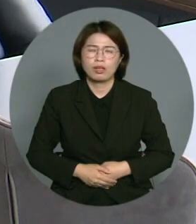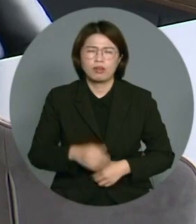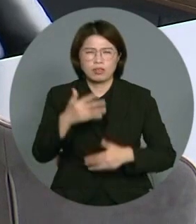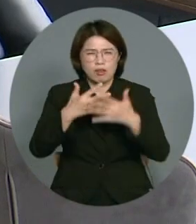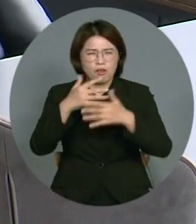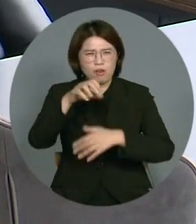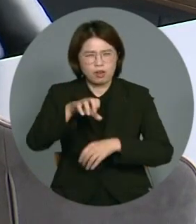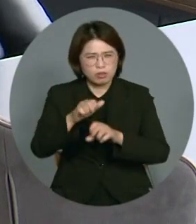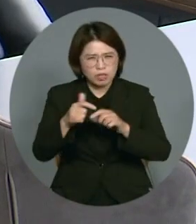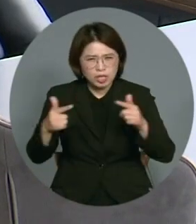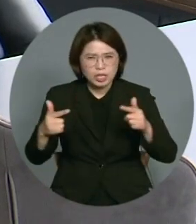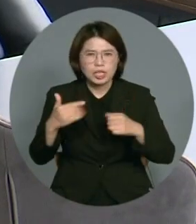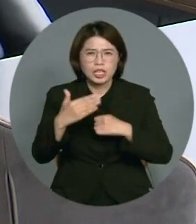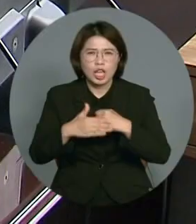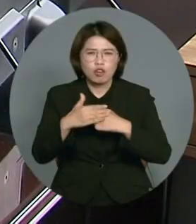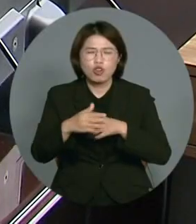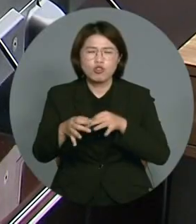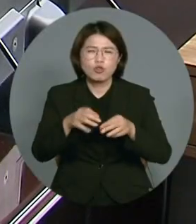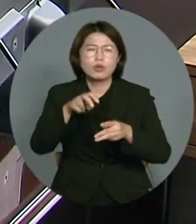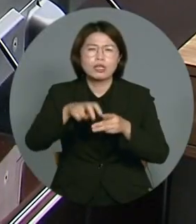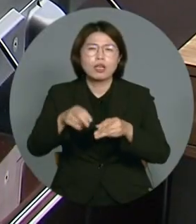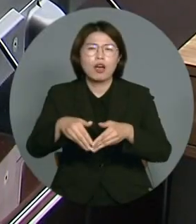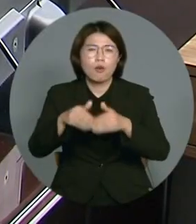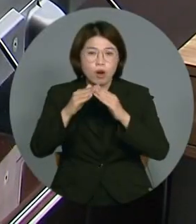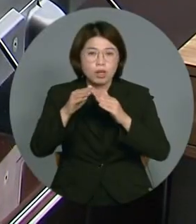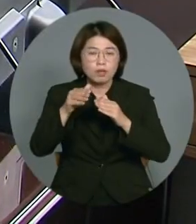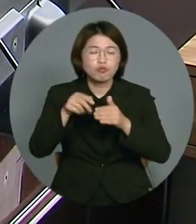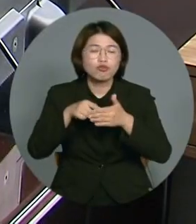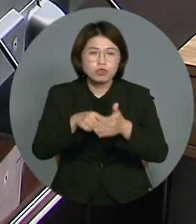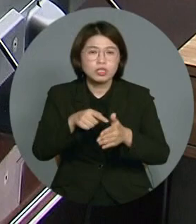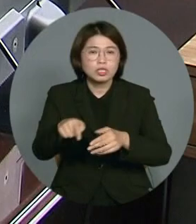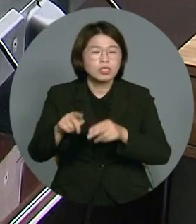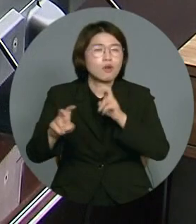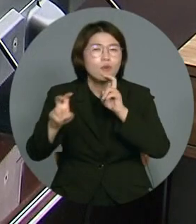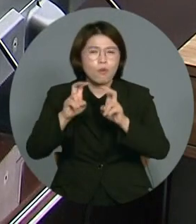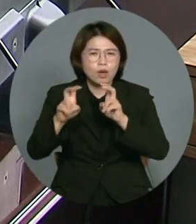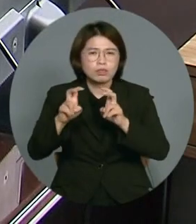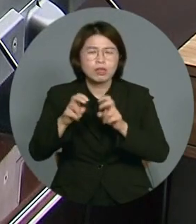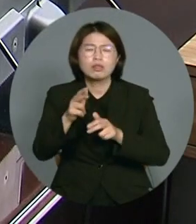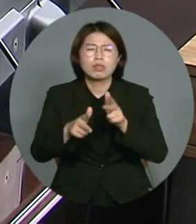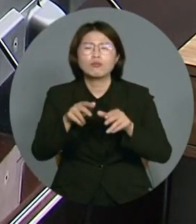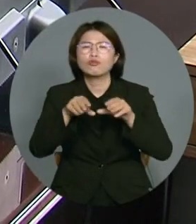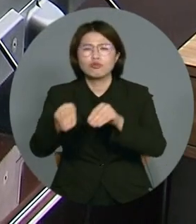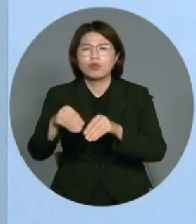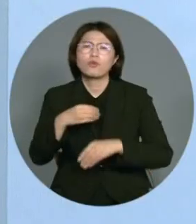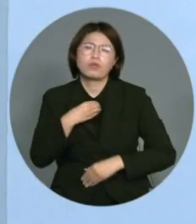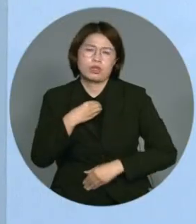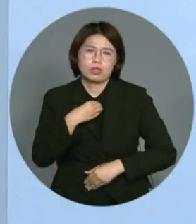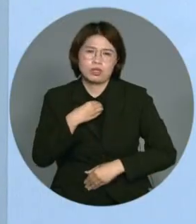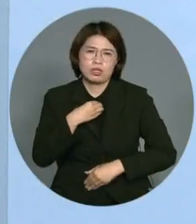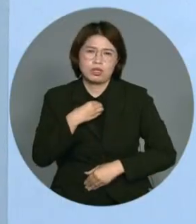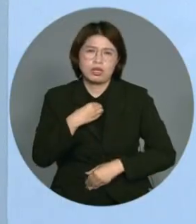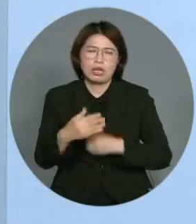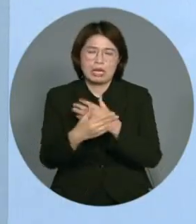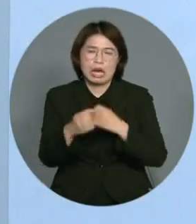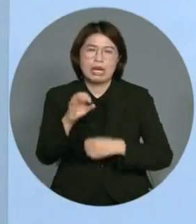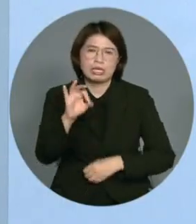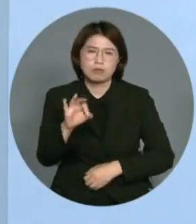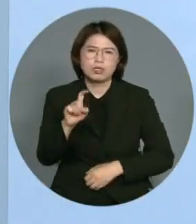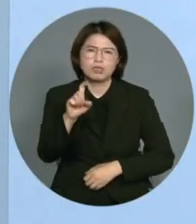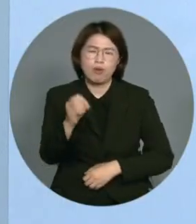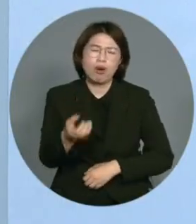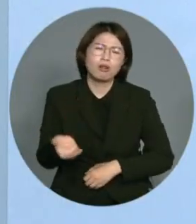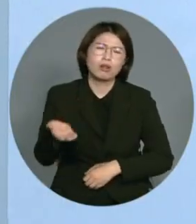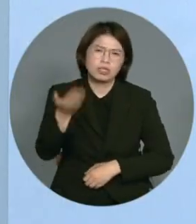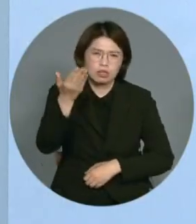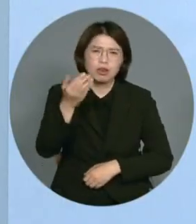멀티플렉스를 비롯해 대구의 유통센터 건립을 추진하던 이 업체는 사업 자체가 중단될 위기를 맞았습니다. 계약금 십수억 원을